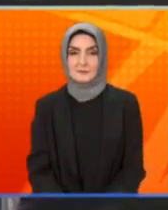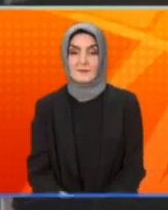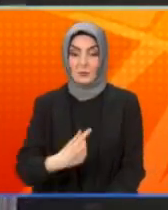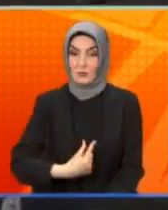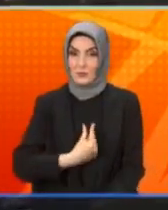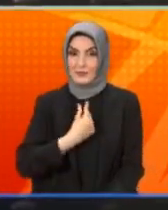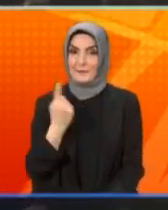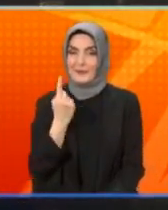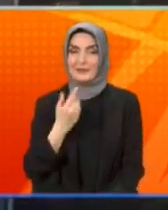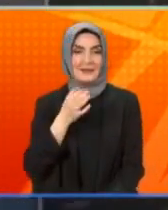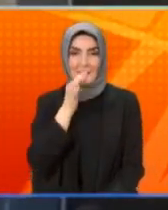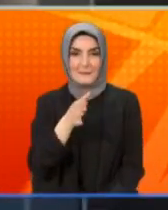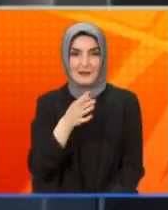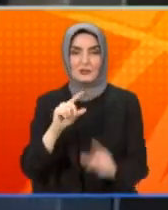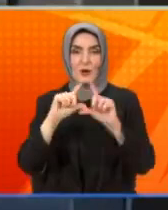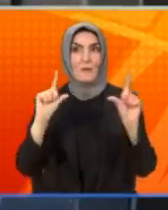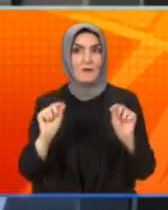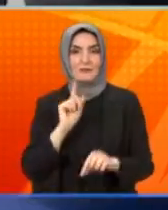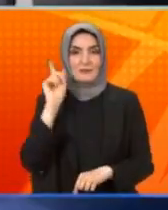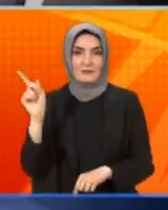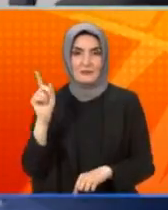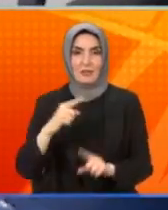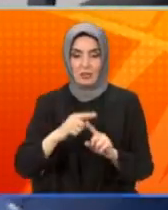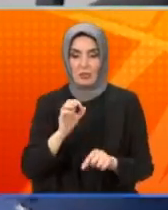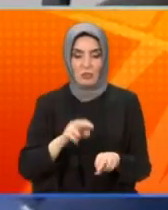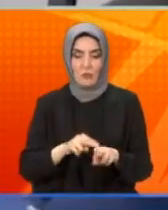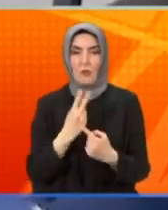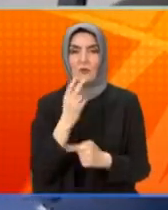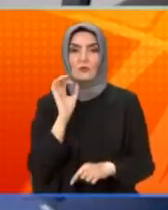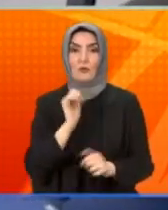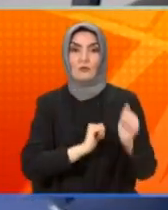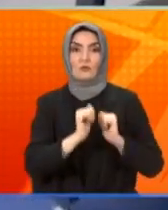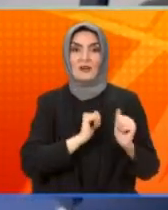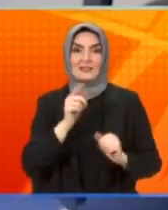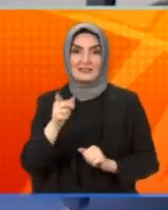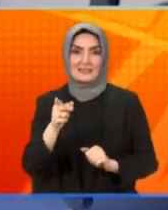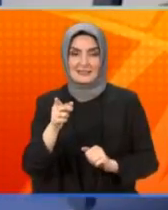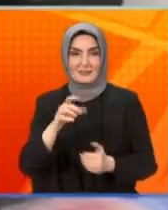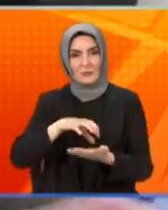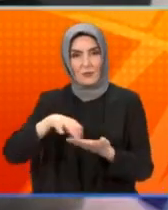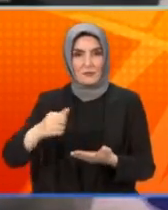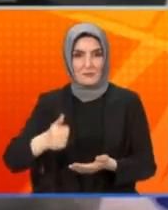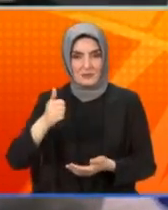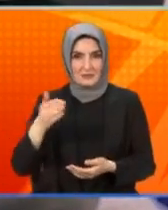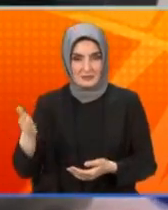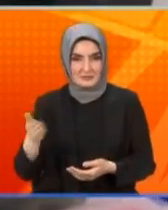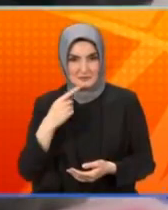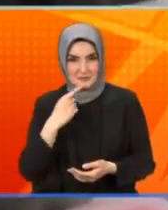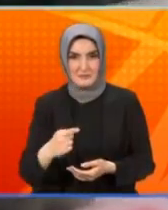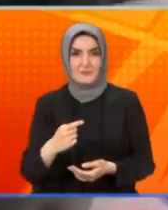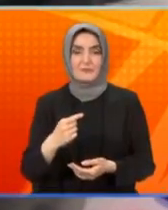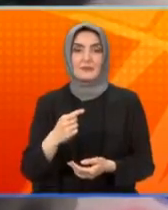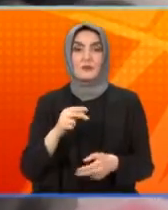Ümit verici bir haber de Japonya'dan geldi. Tokyo Üniversitesi Tıp Bilimler Enstitüsü, pankreas iltihabı tedavisinde kullanılan bir